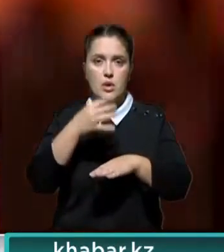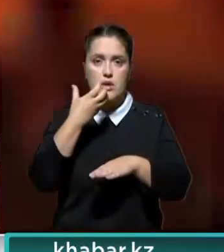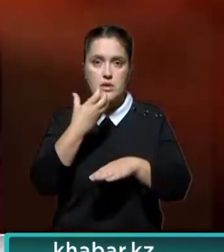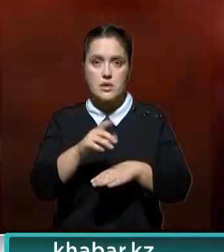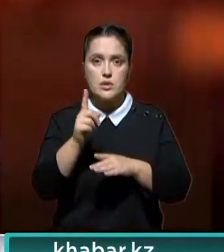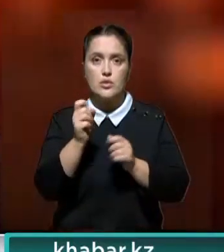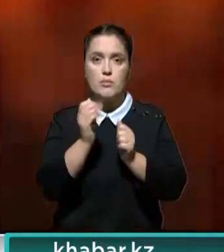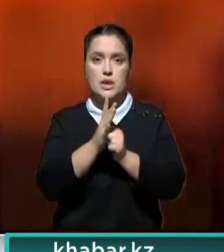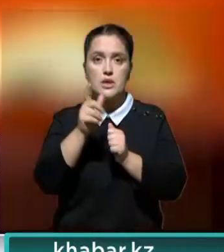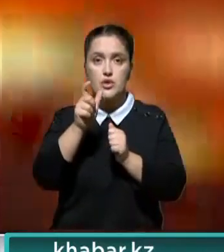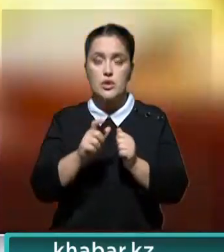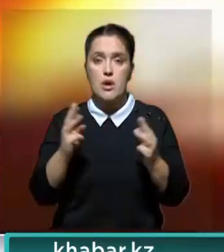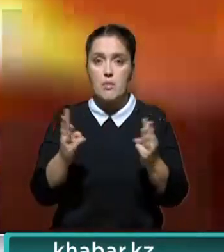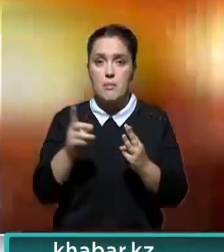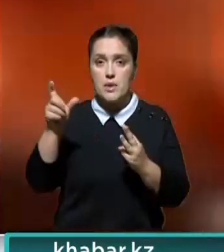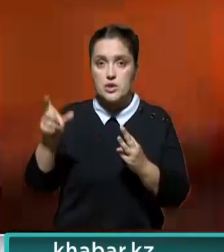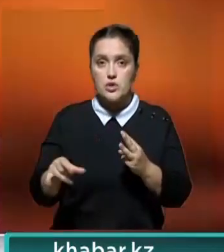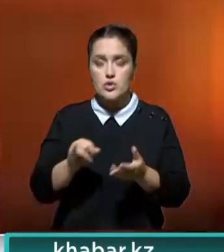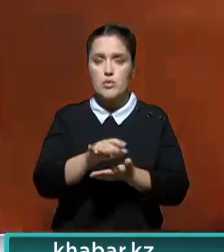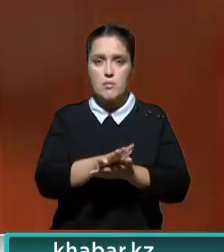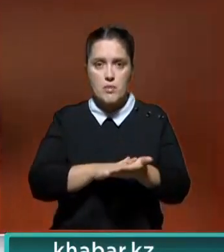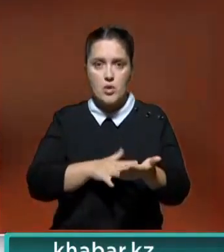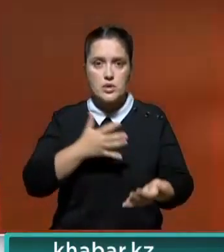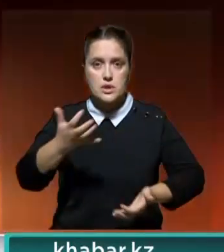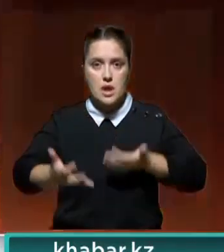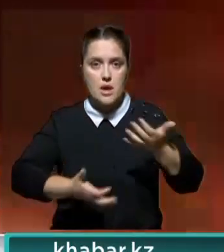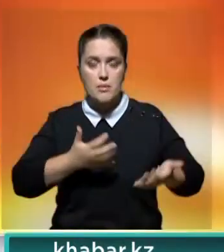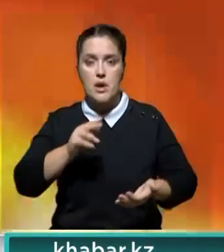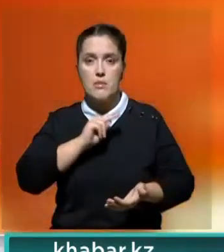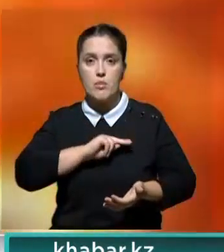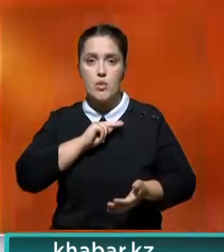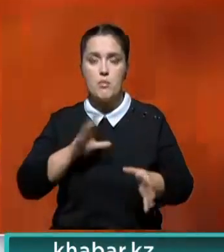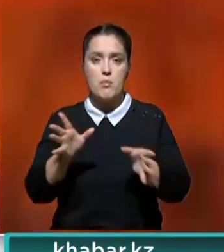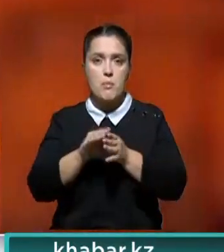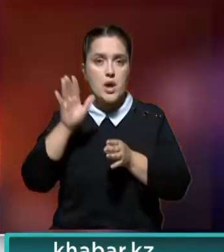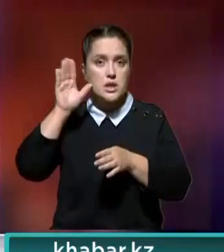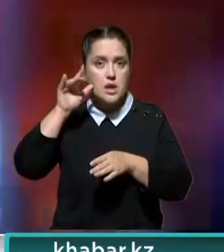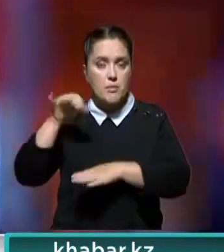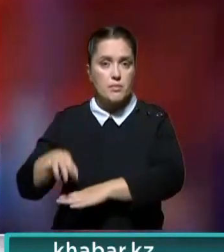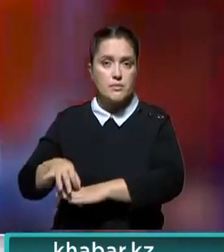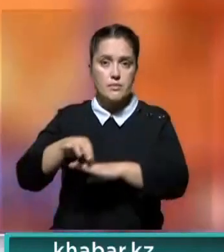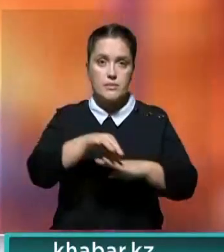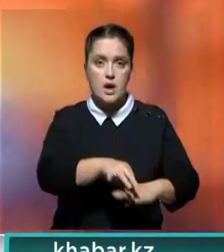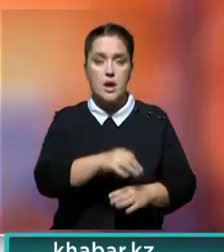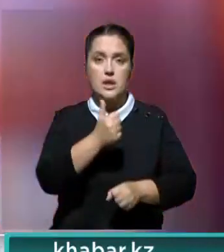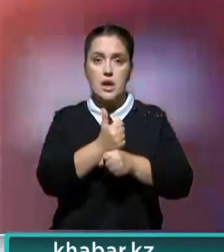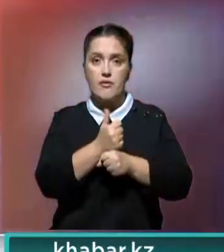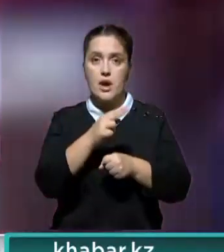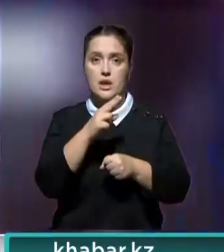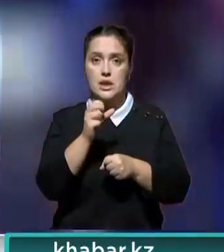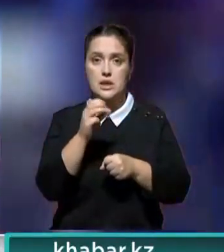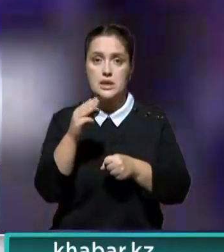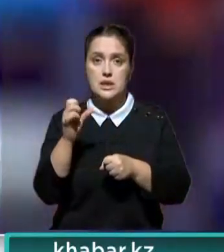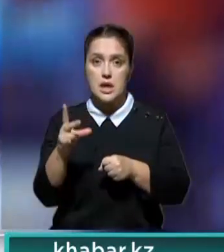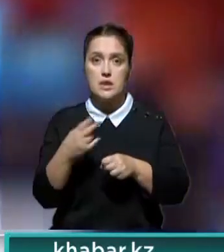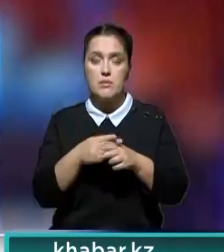и ожоги получили 115 человек. Пожарные продолжают разбирать завалы, работает кинологический расчет. Глава Дагестана Сергей